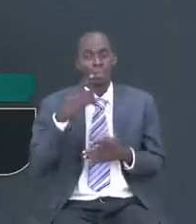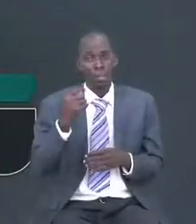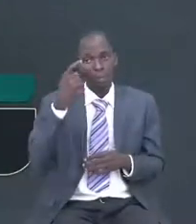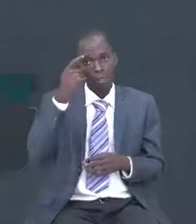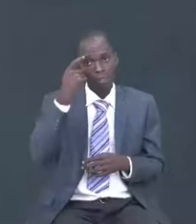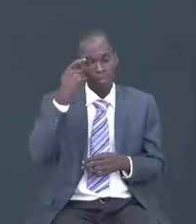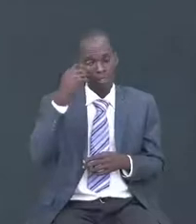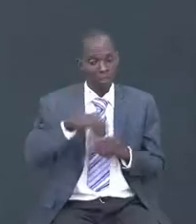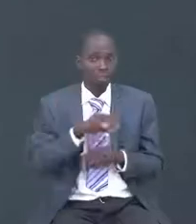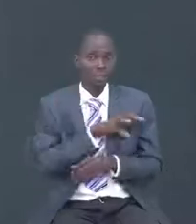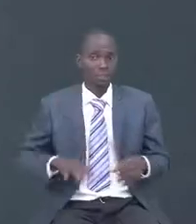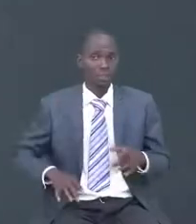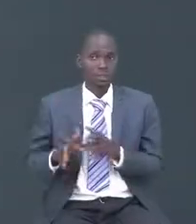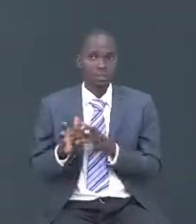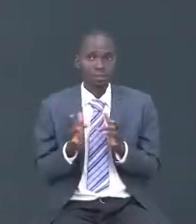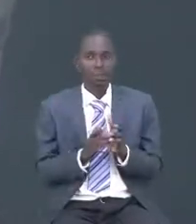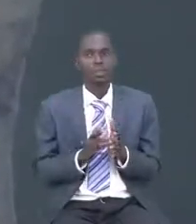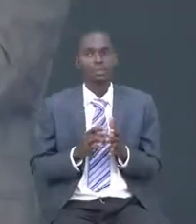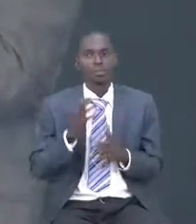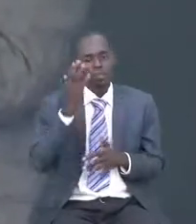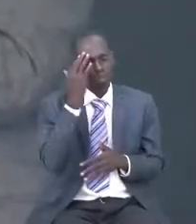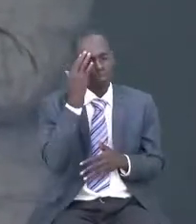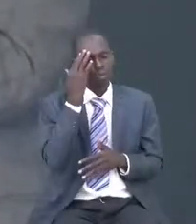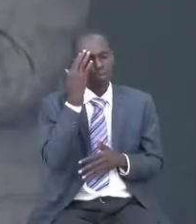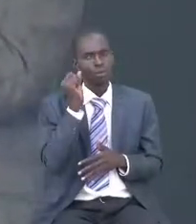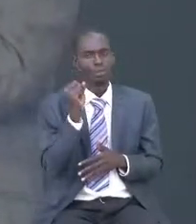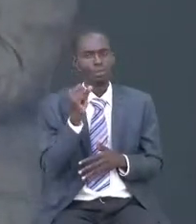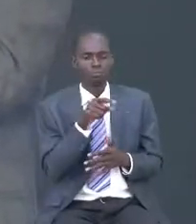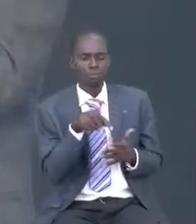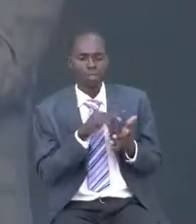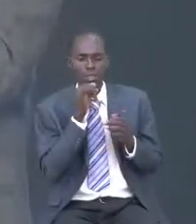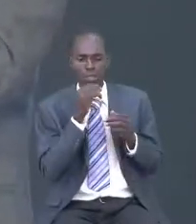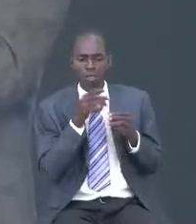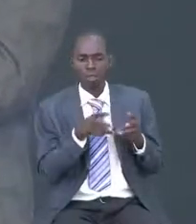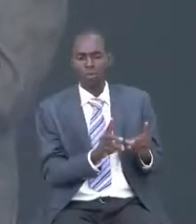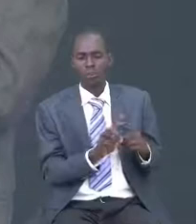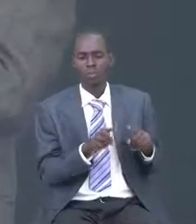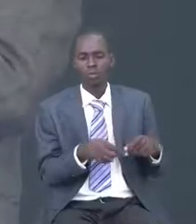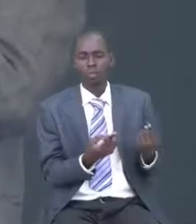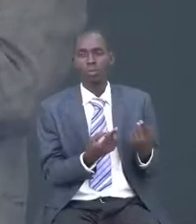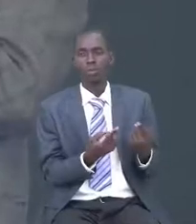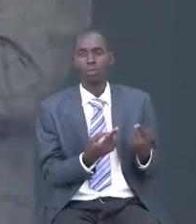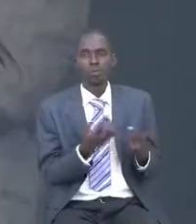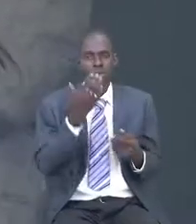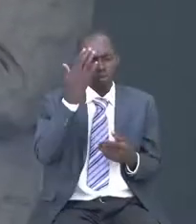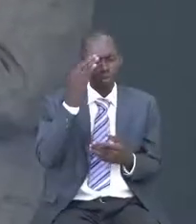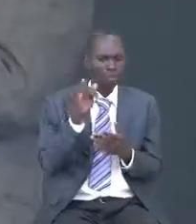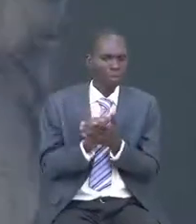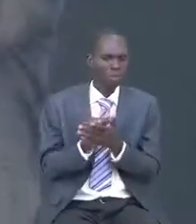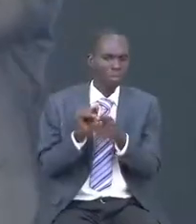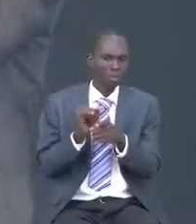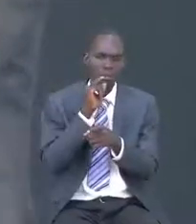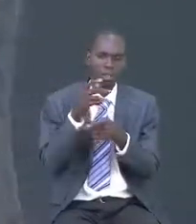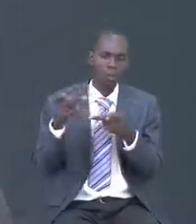L'esprit que Jésus avait, il savait que voici le chemin à suivre. Il connaissait, voici la